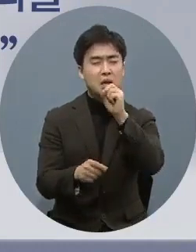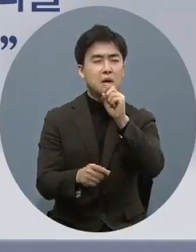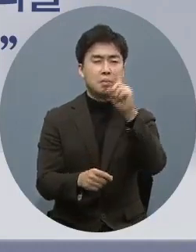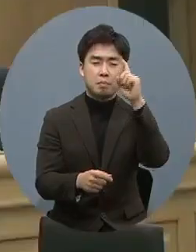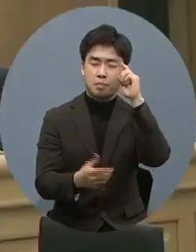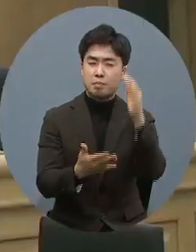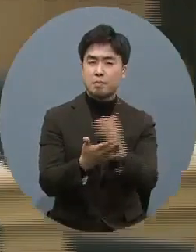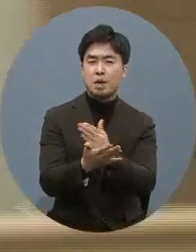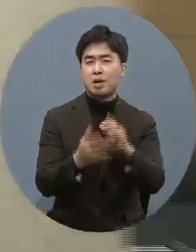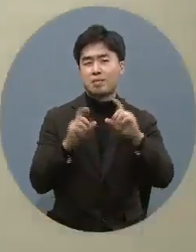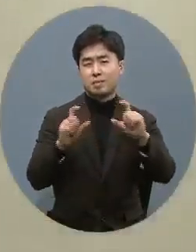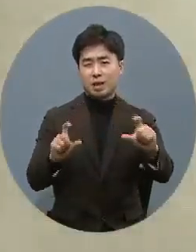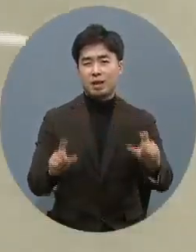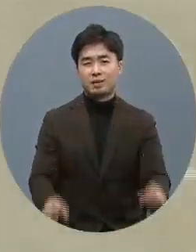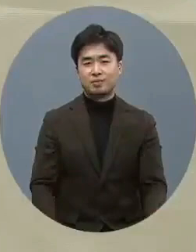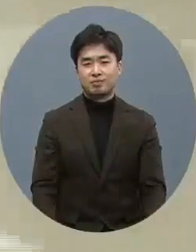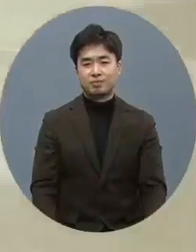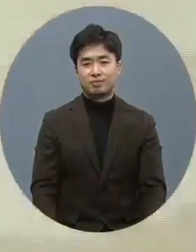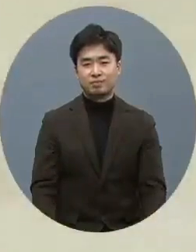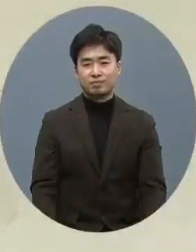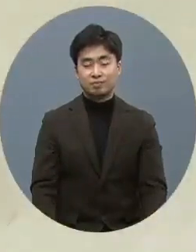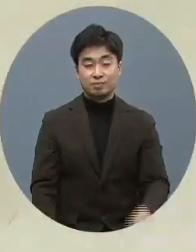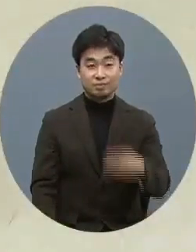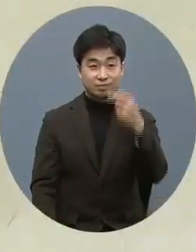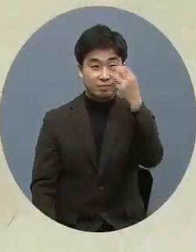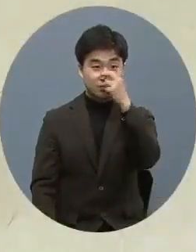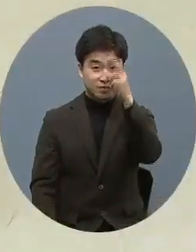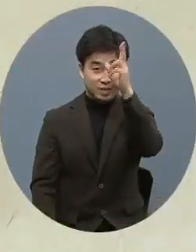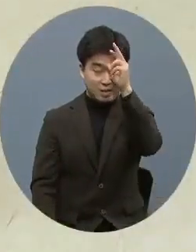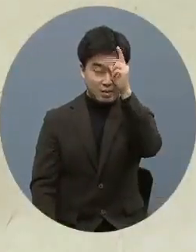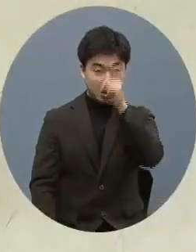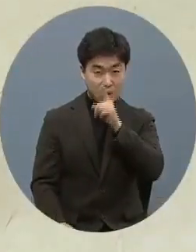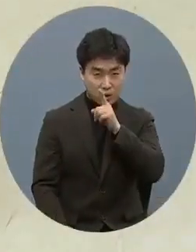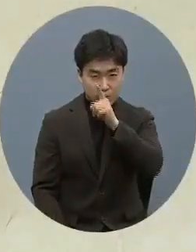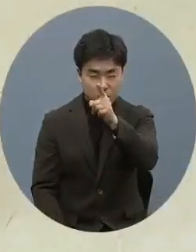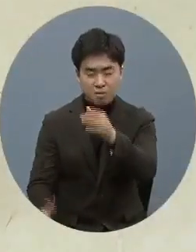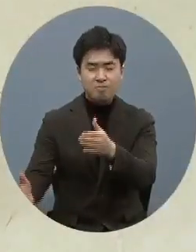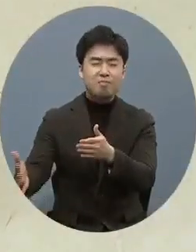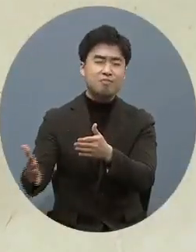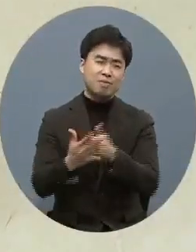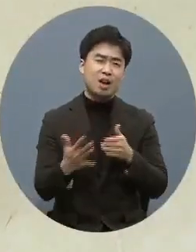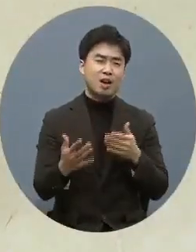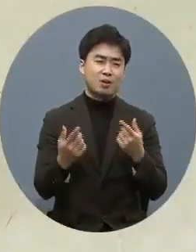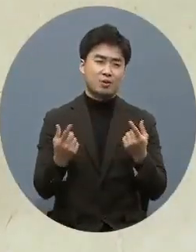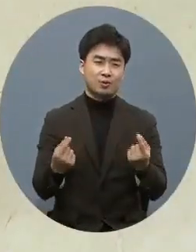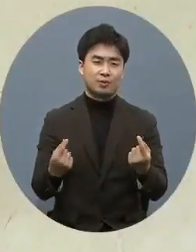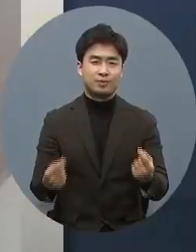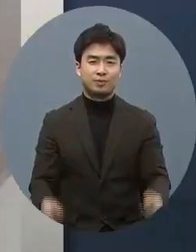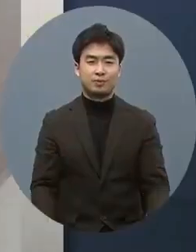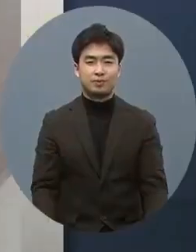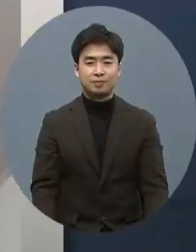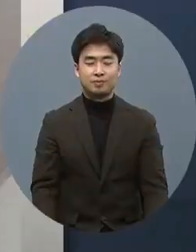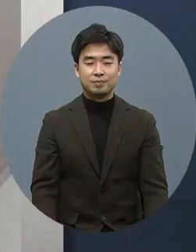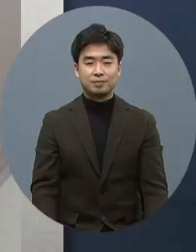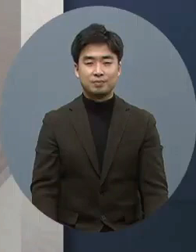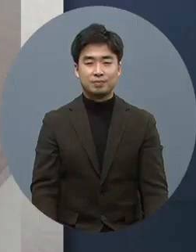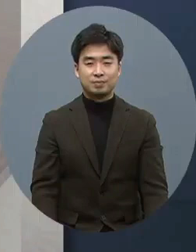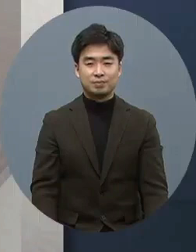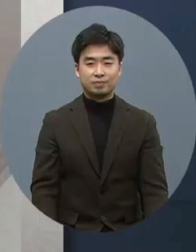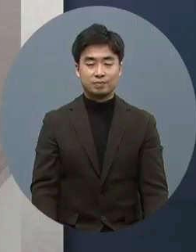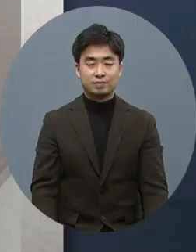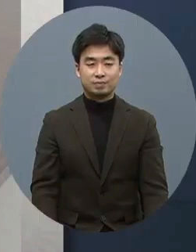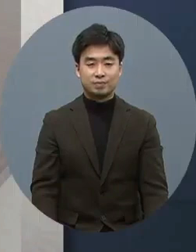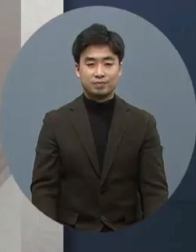겁니다 사실상 검사가 요구한 형사 처벌을 내리지 않겠다고 판단한 겁니다